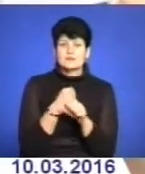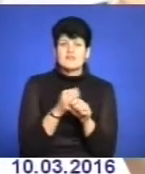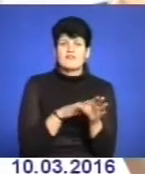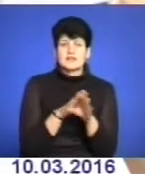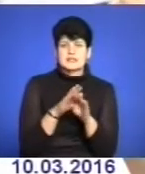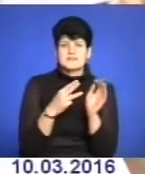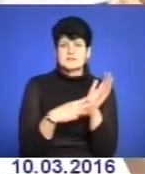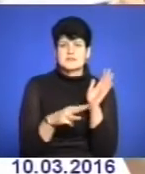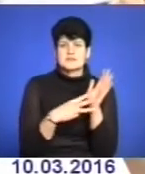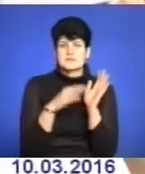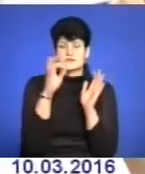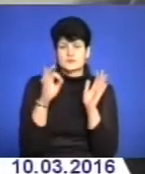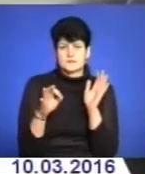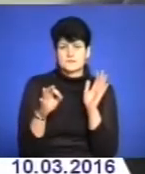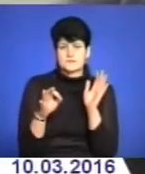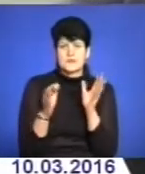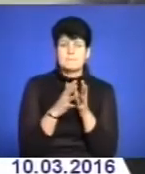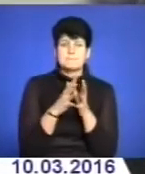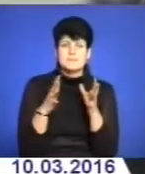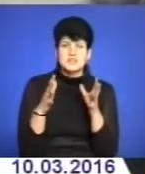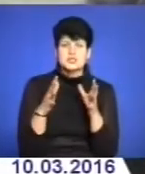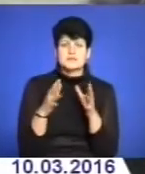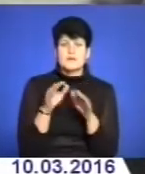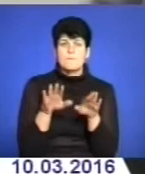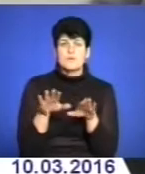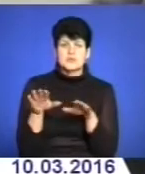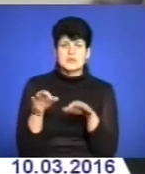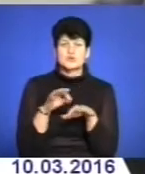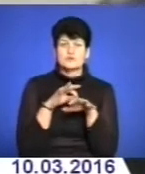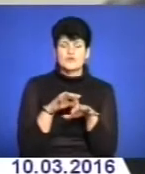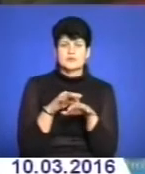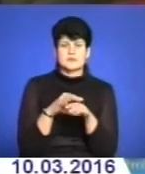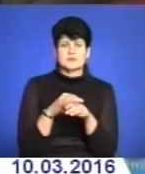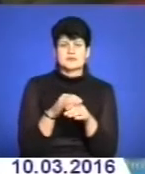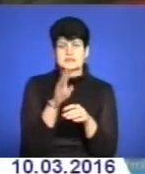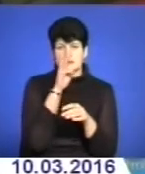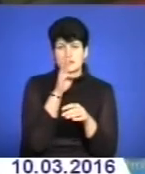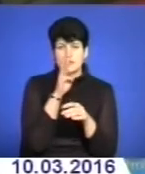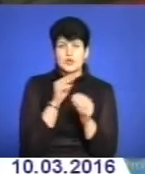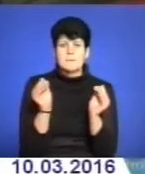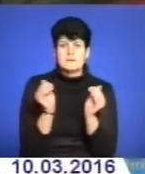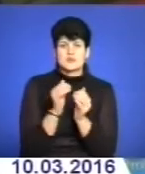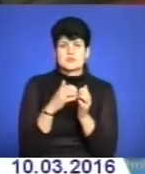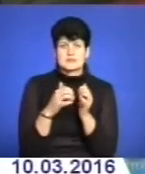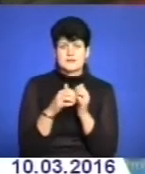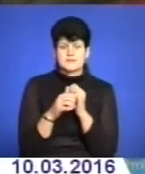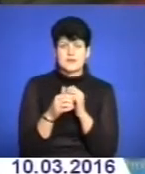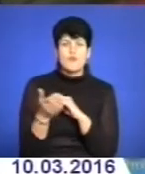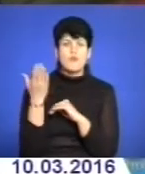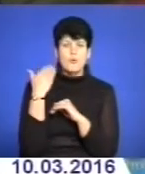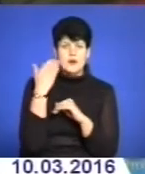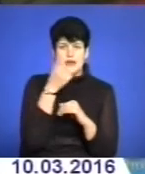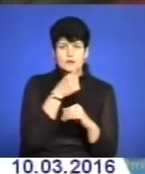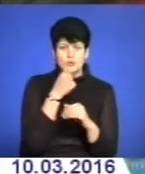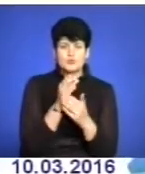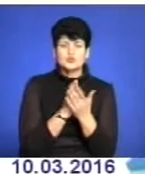на 88%. Більшість вакантних посад супроводжувалися заробітною платнею, меншою за середню. У попередньому році